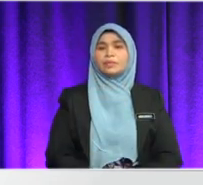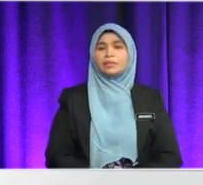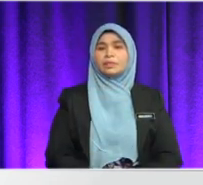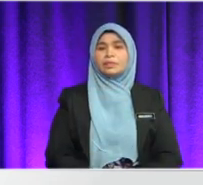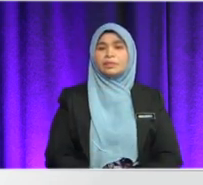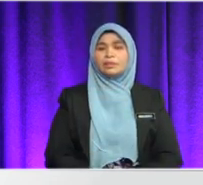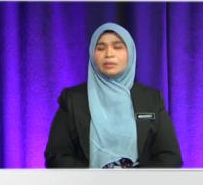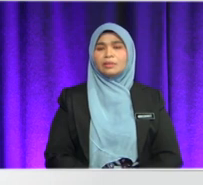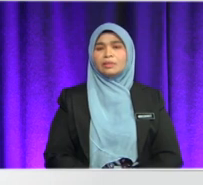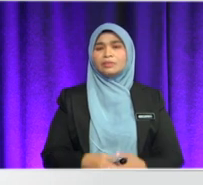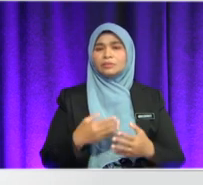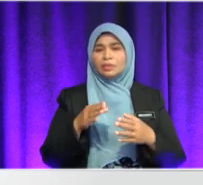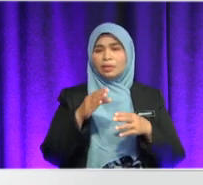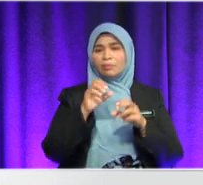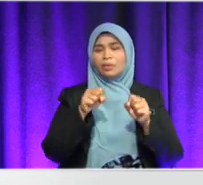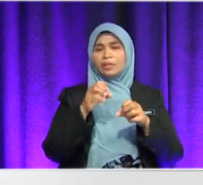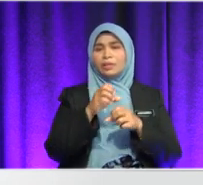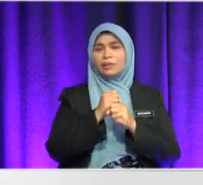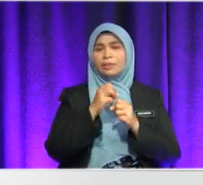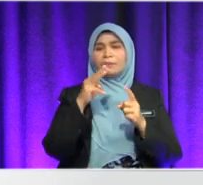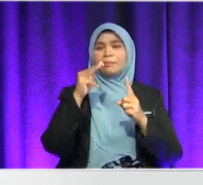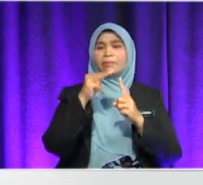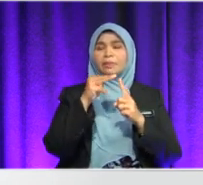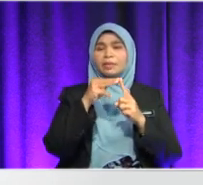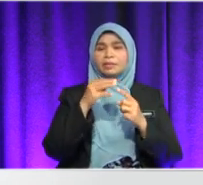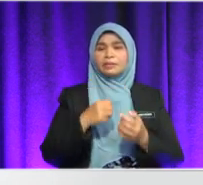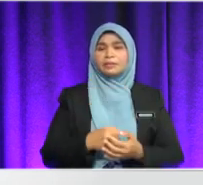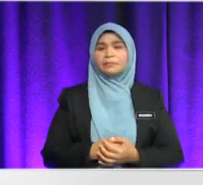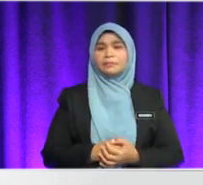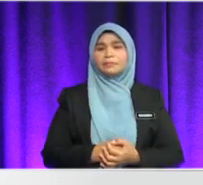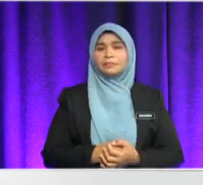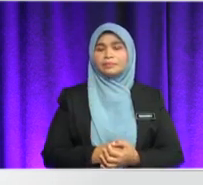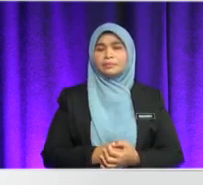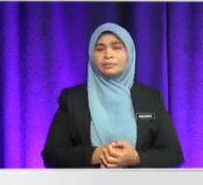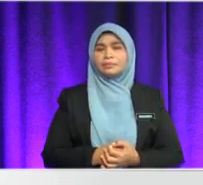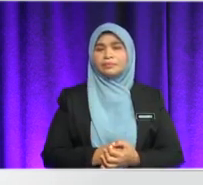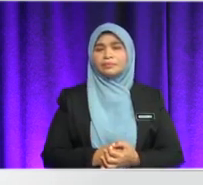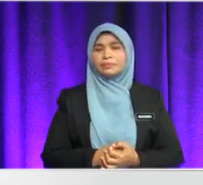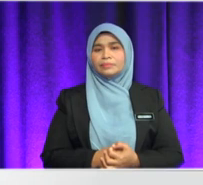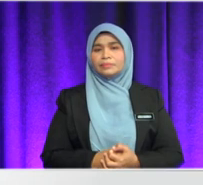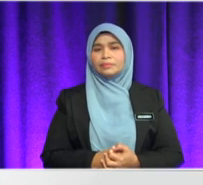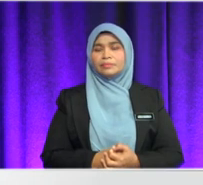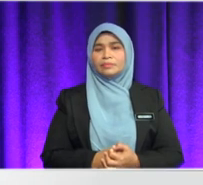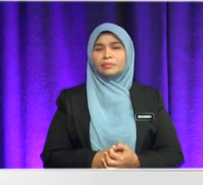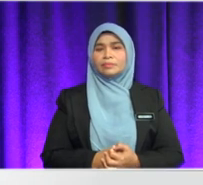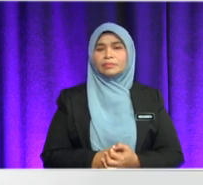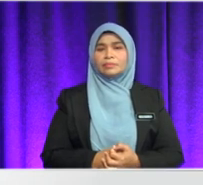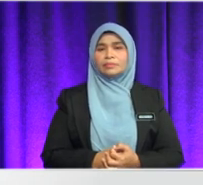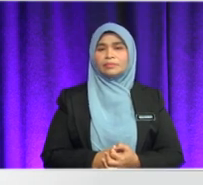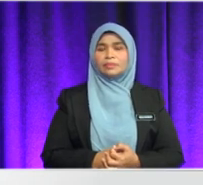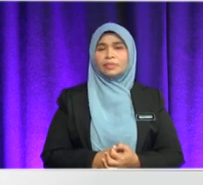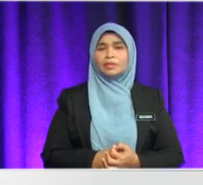membolehkan calon-calon ataupun murid-murid mendapat markah penuh untuk jawaban-jawaban tersebut